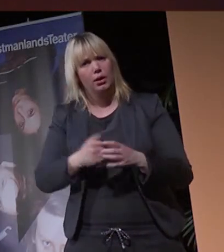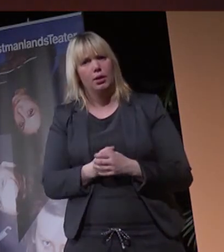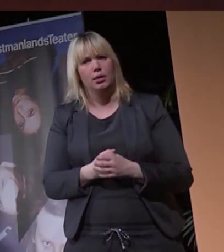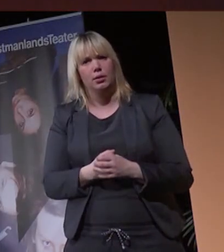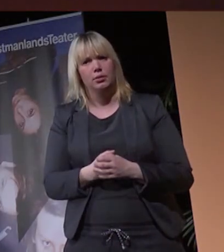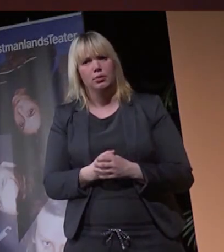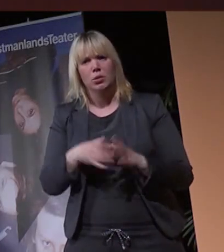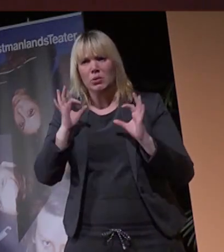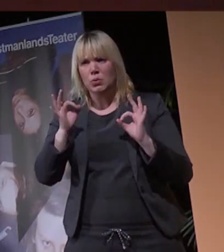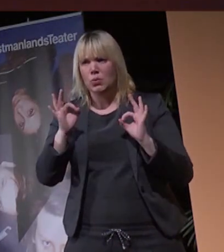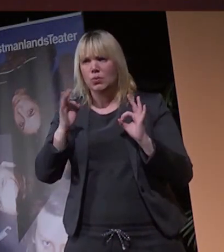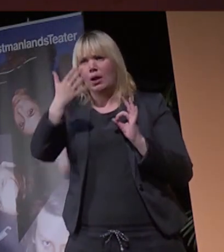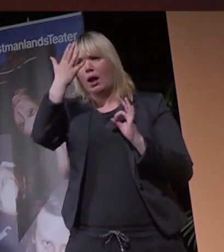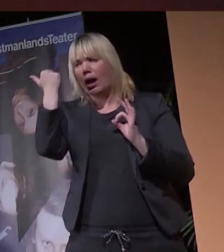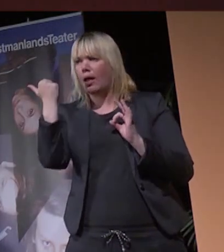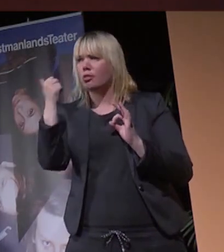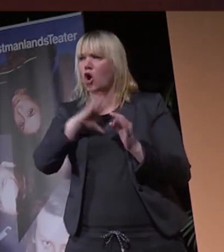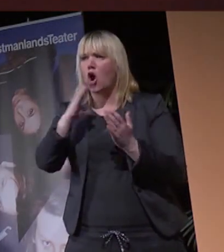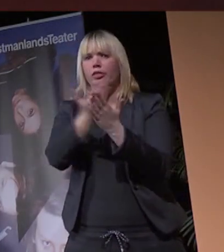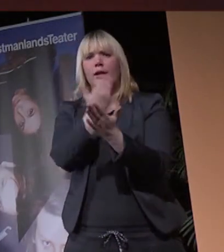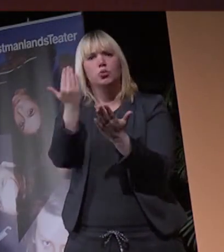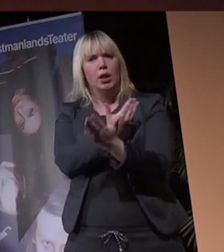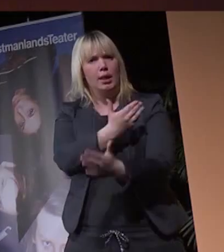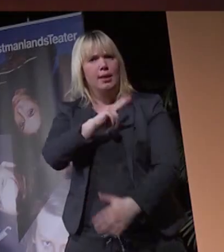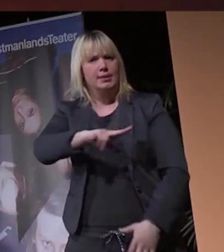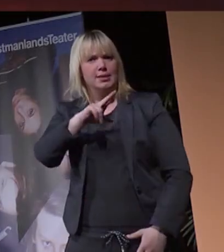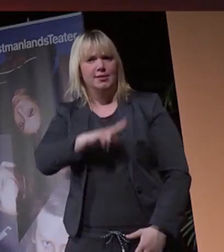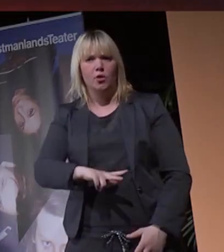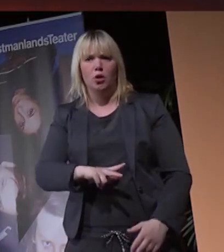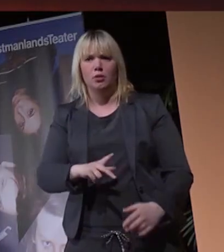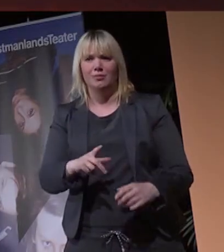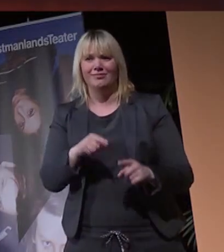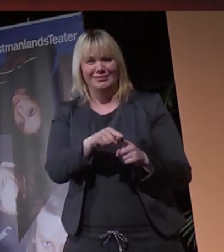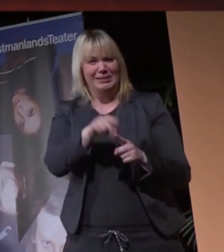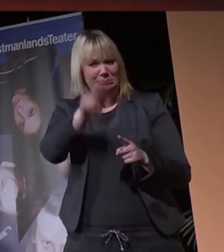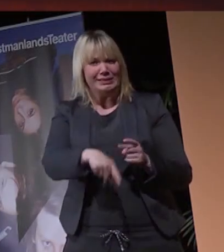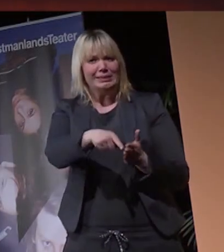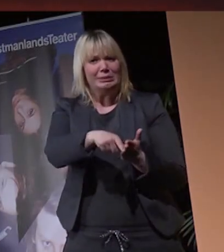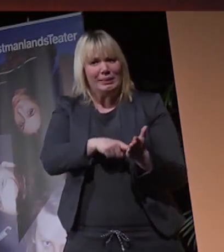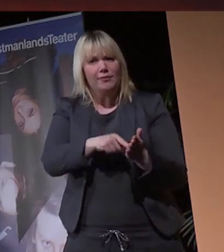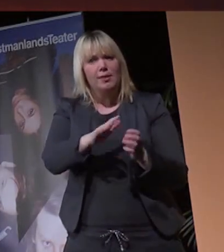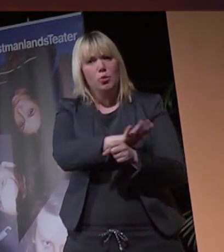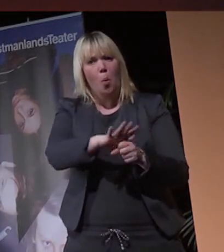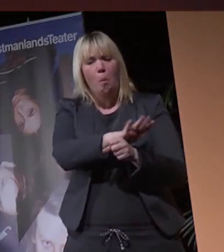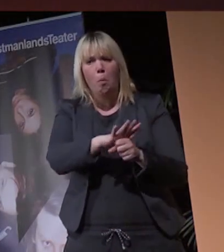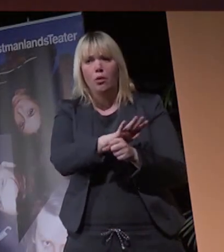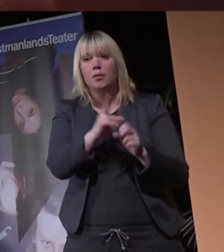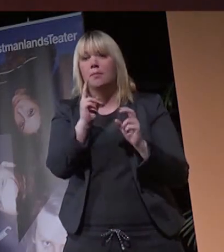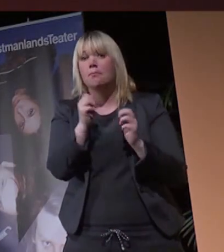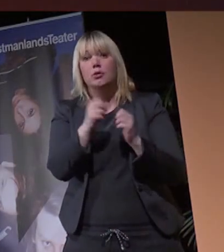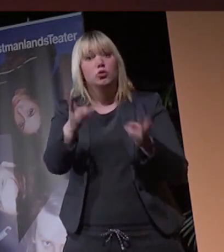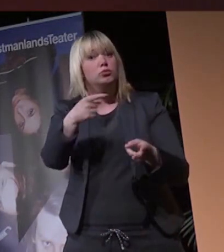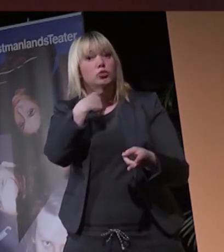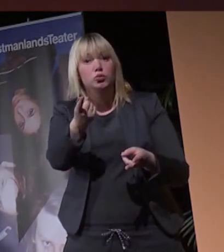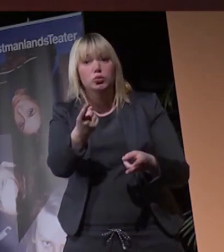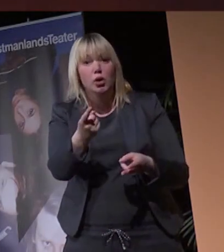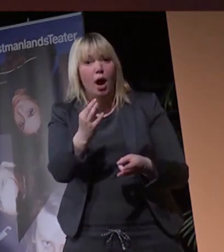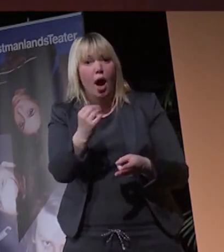hör ju dramatikerna. Och vi har ju länge försökt att föra fram vår mening att dramatiken